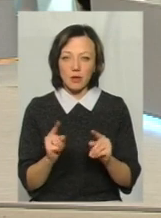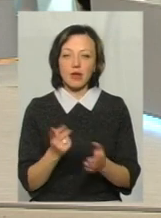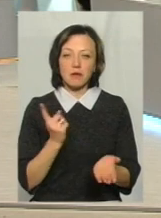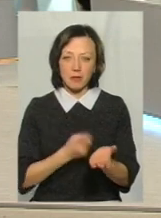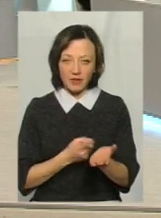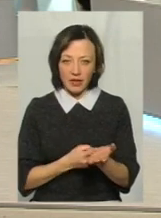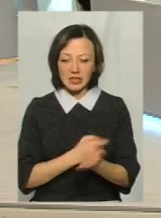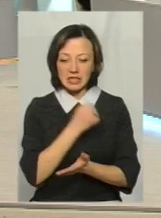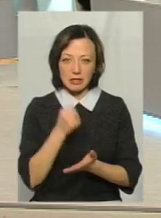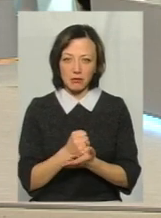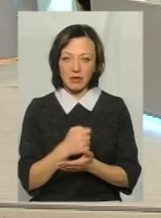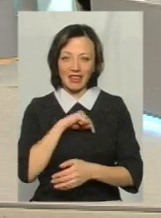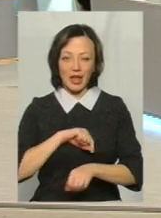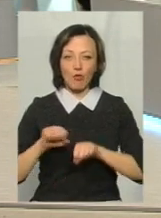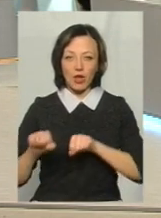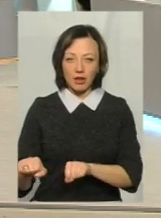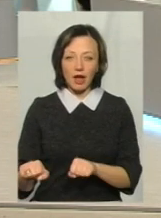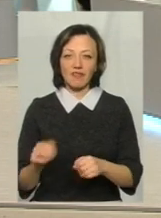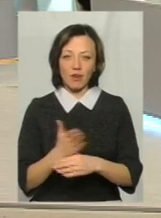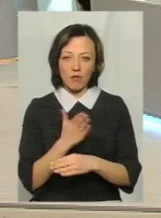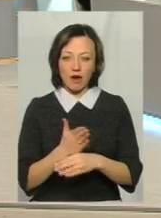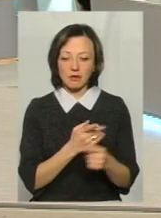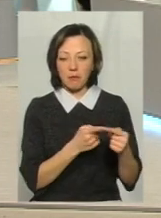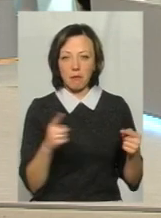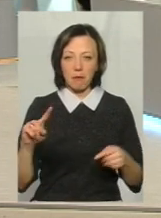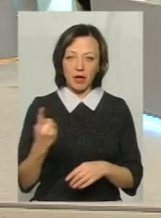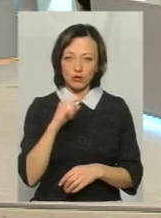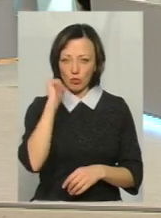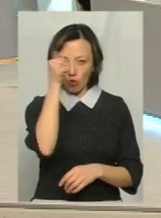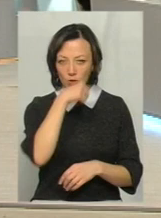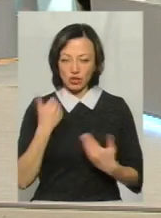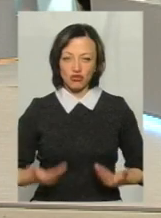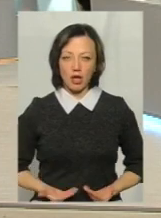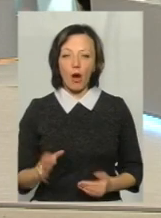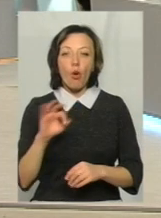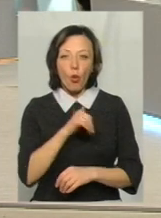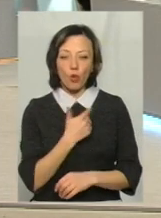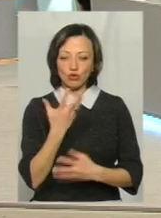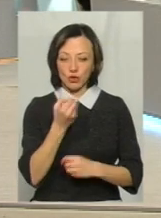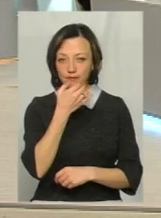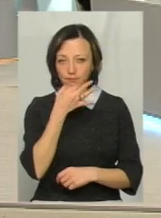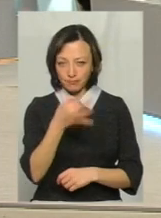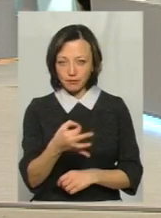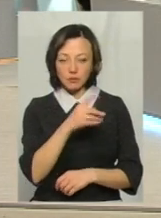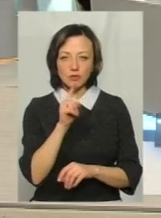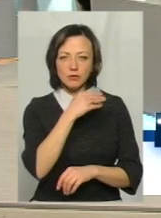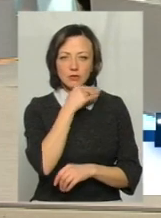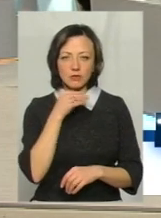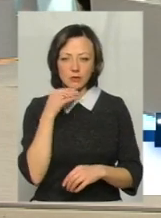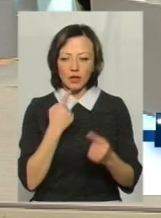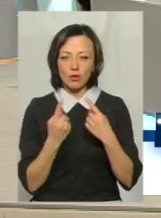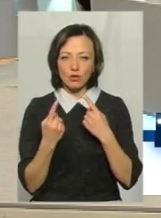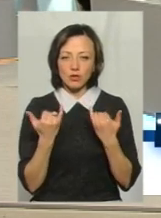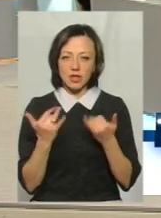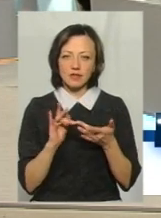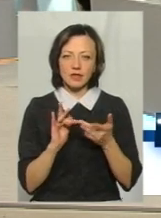підтвердити і закріпити той імунітет, який виробляється на першому році життя. І про що хочу ще так зауважити, дуже багато йде розмов зараз